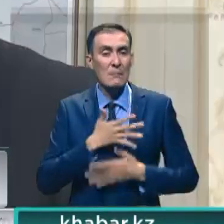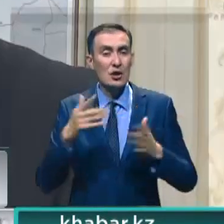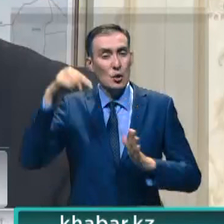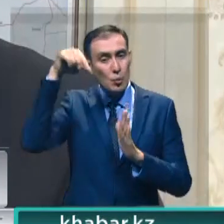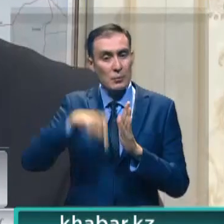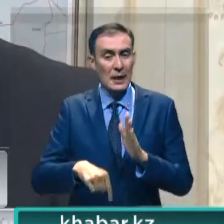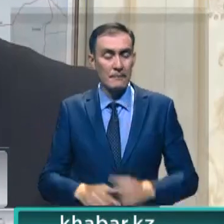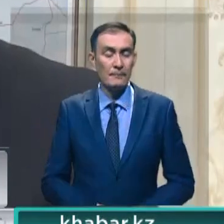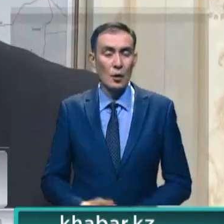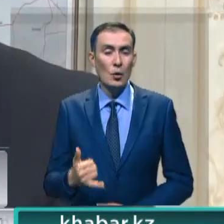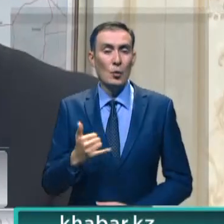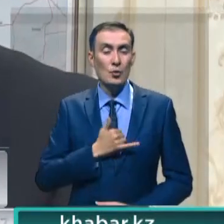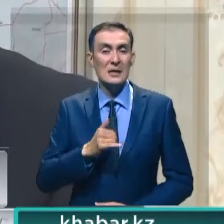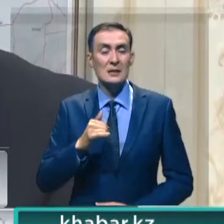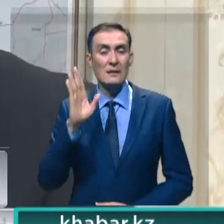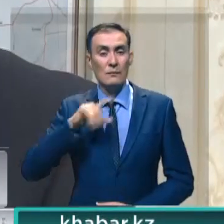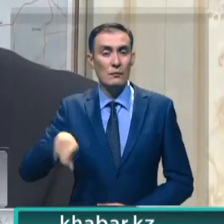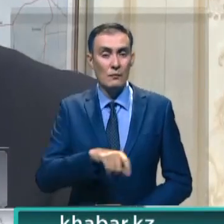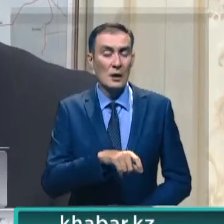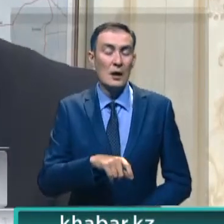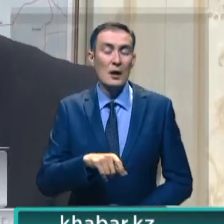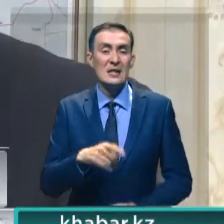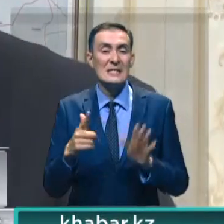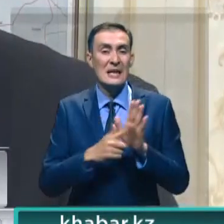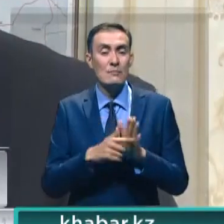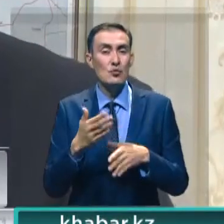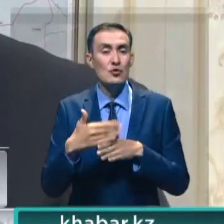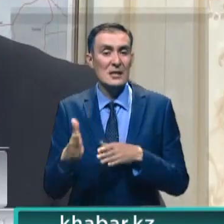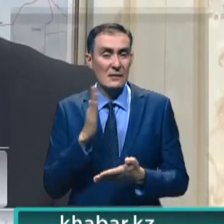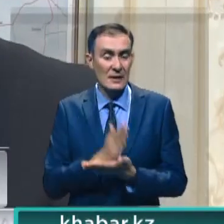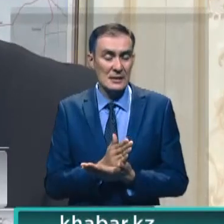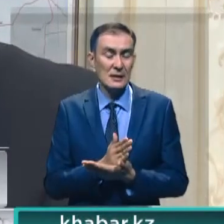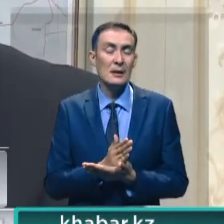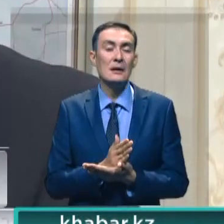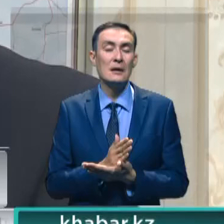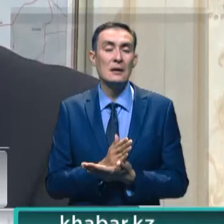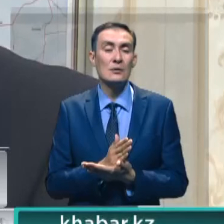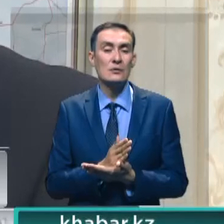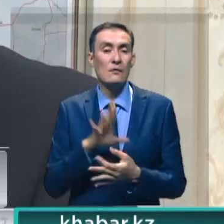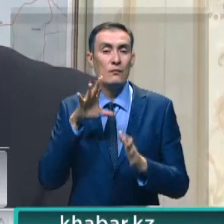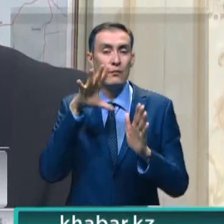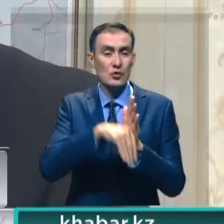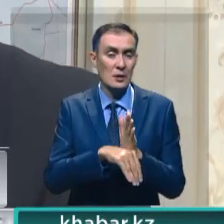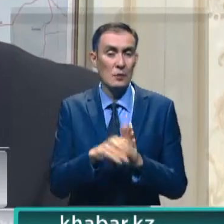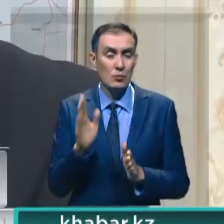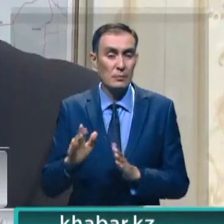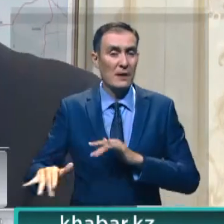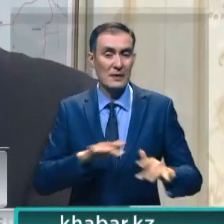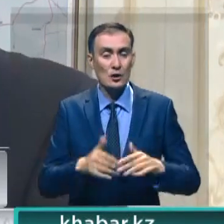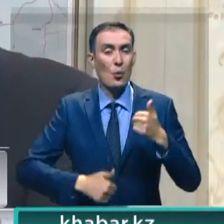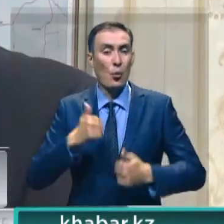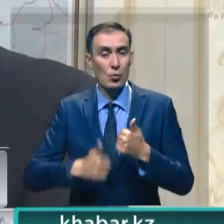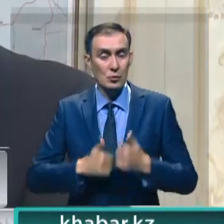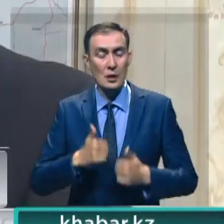глубины. У нас по Бухтарминскому водохранилищу 7 участков будут закреплены. То есть будет проводиться